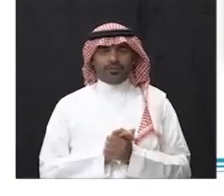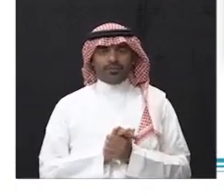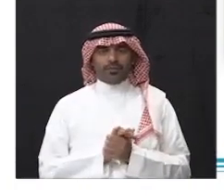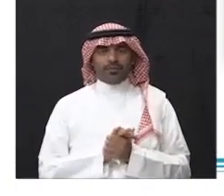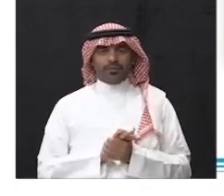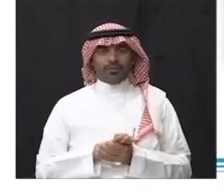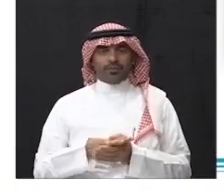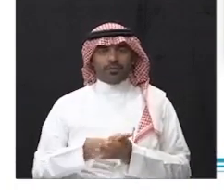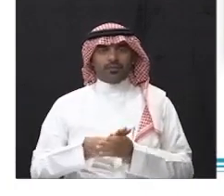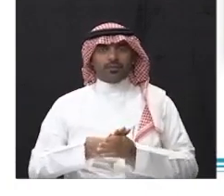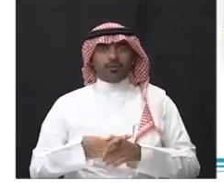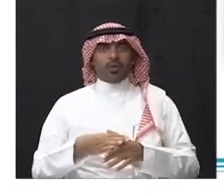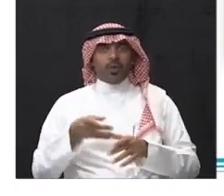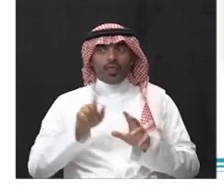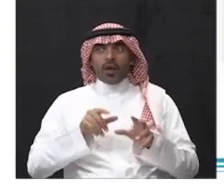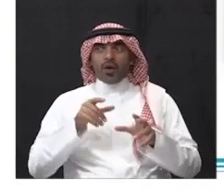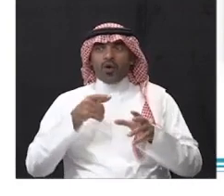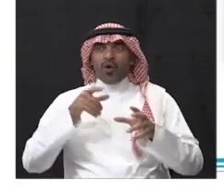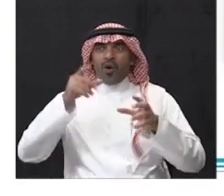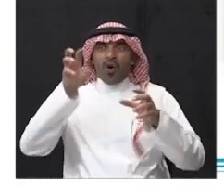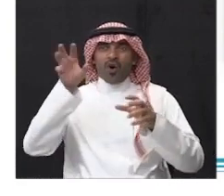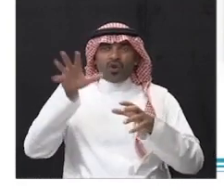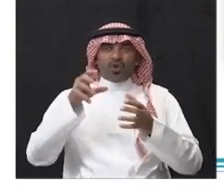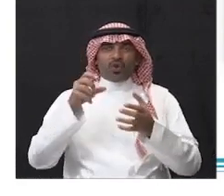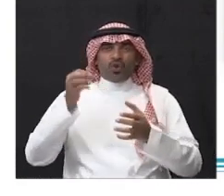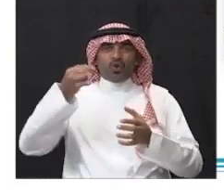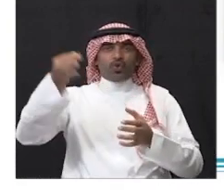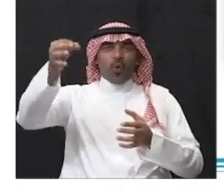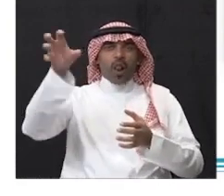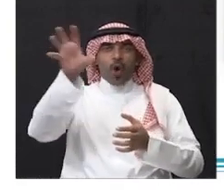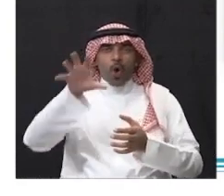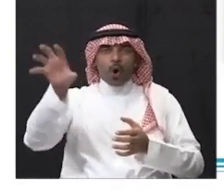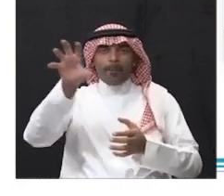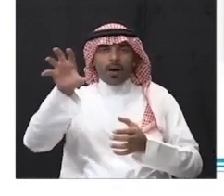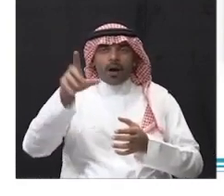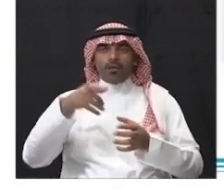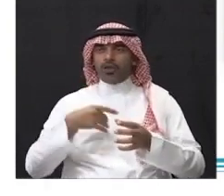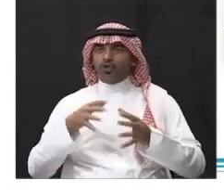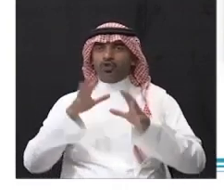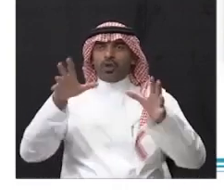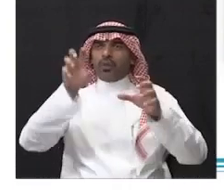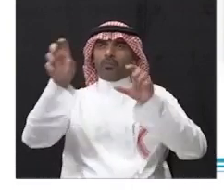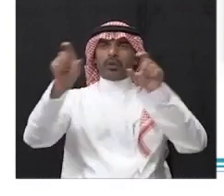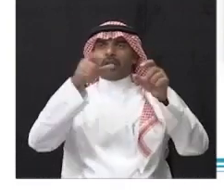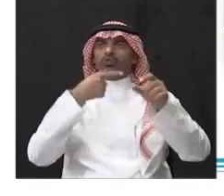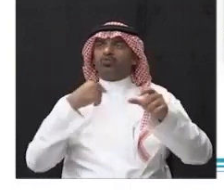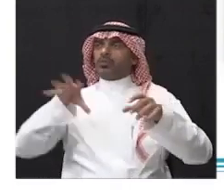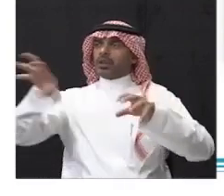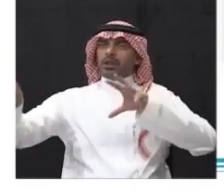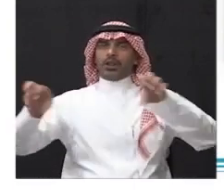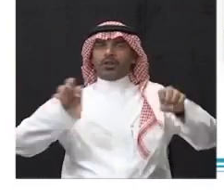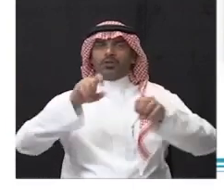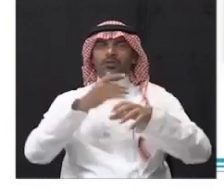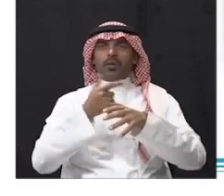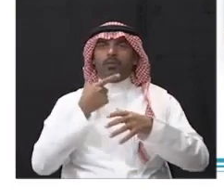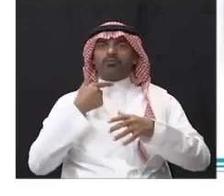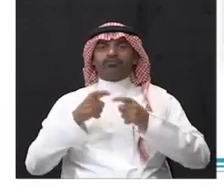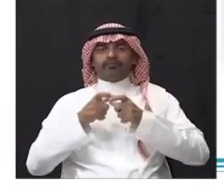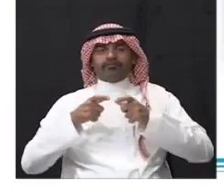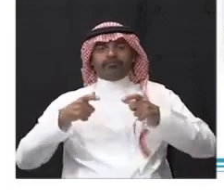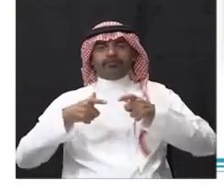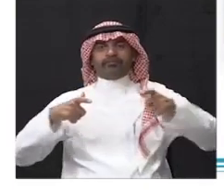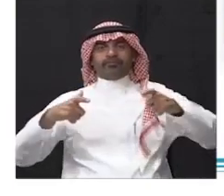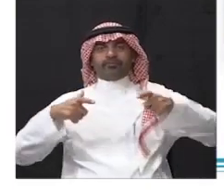العظمة والنفوذ والسيطرة، وذلك بالتوسع في الممتلكات